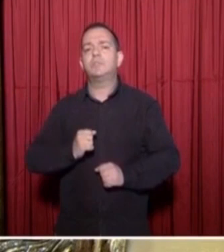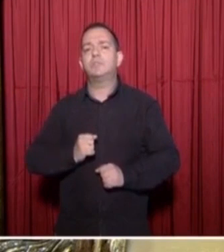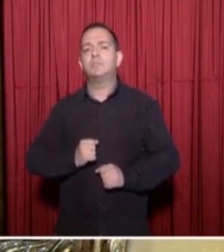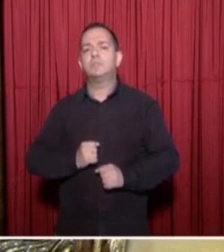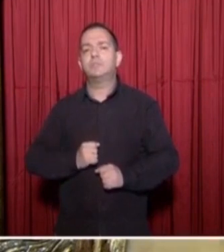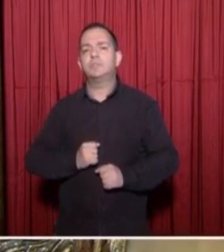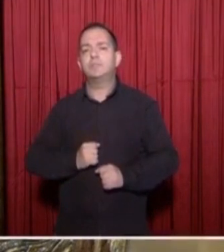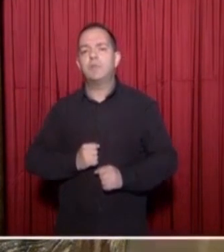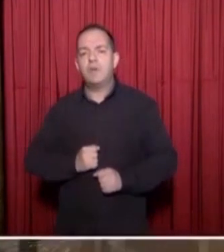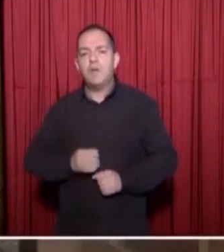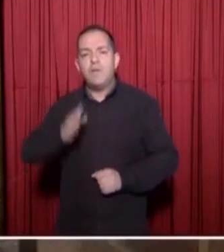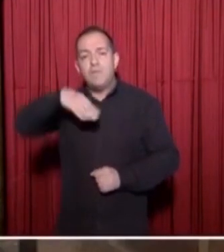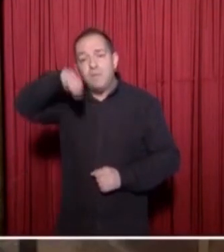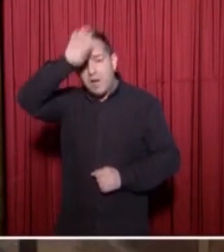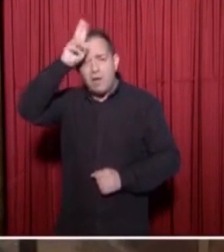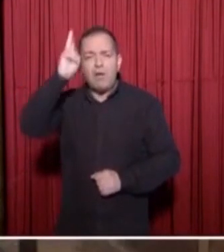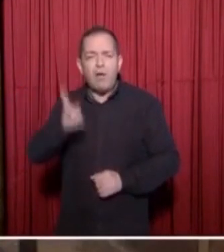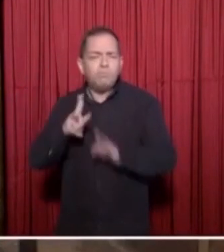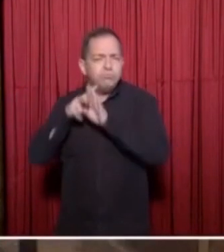Κύριων ρήμα